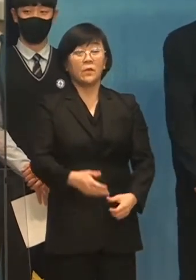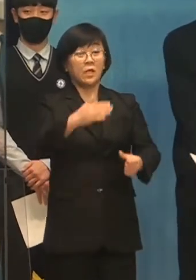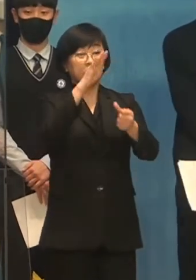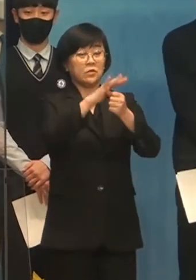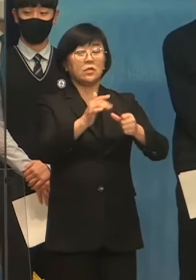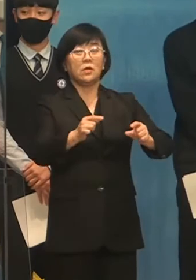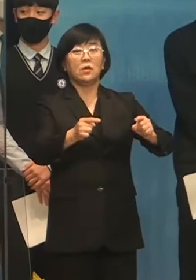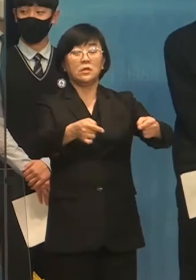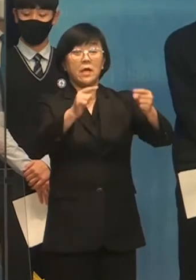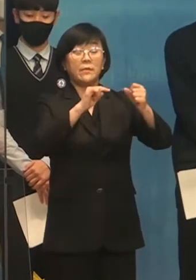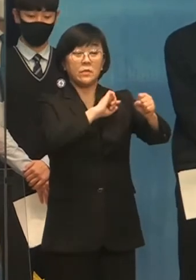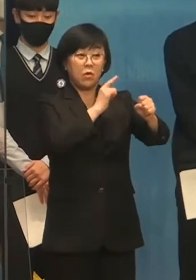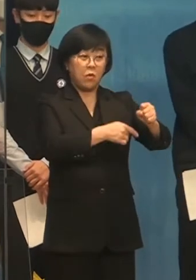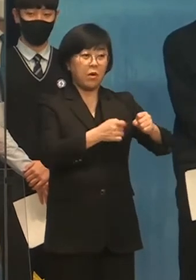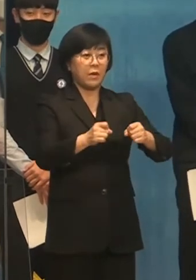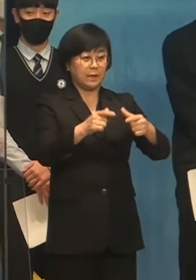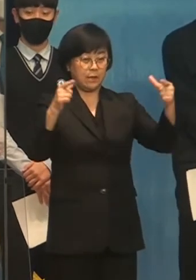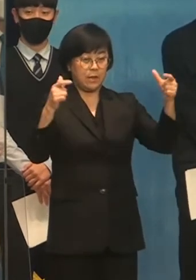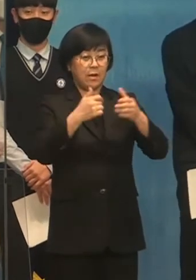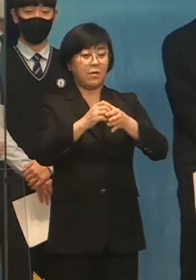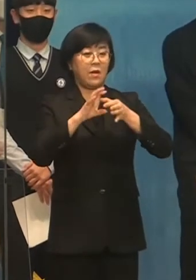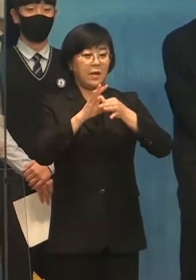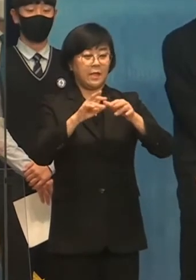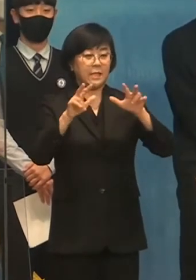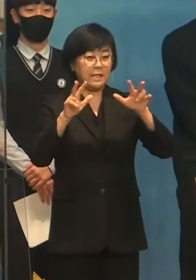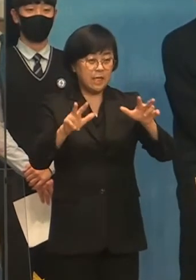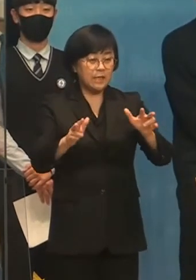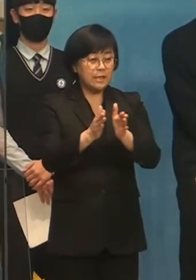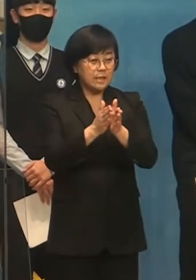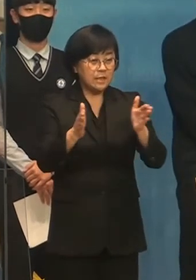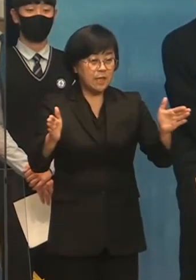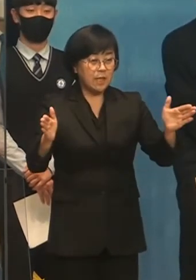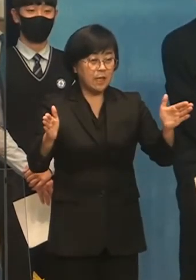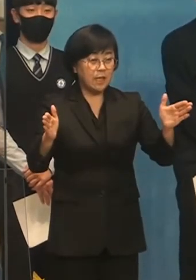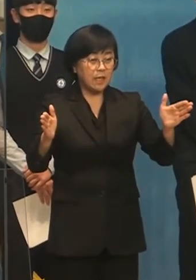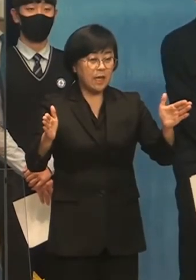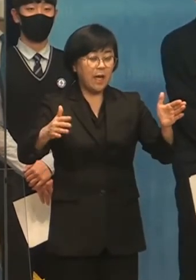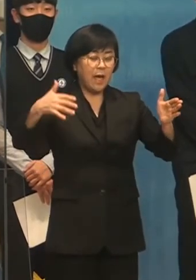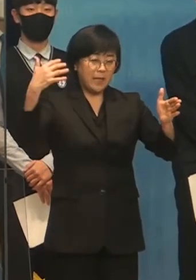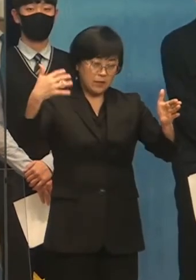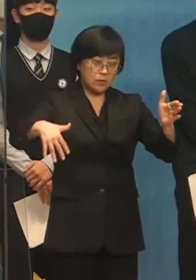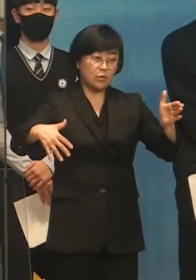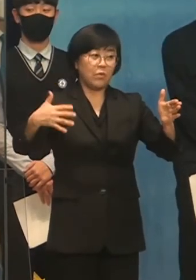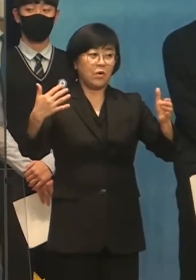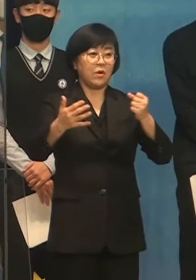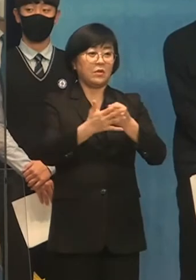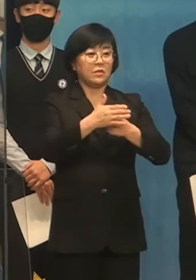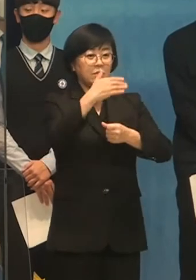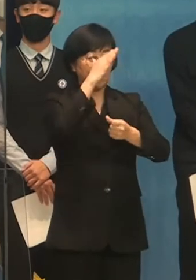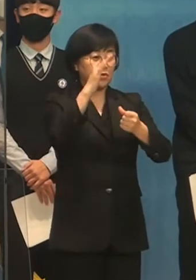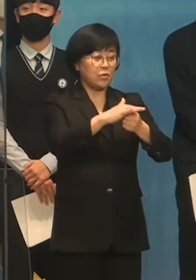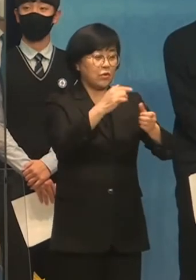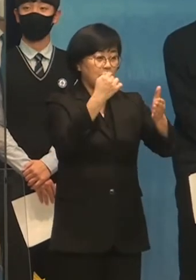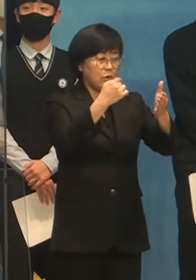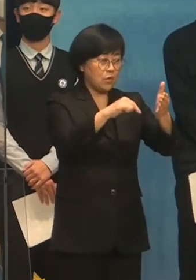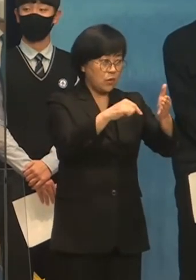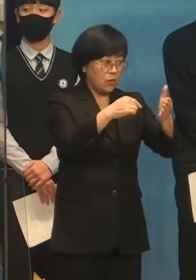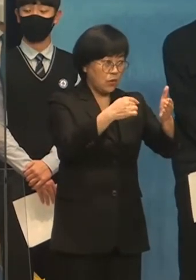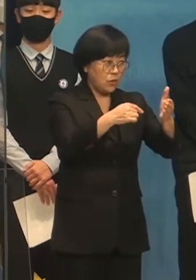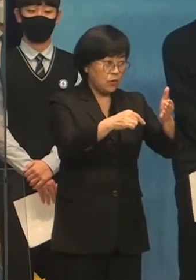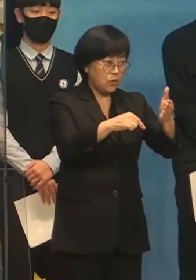청소년 참정권 확대와 관련해 이제 막 걸음마를 뗐을 뿐 아직 가야 할 길이 멉니다. 청소년의